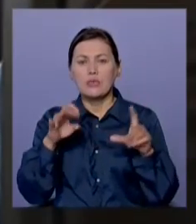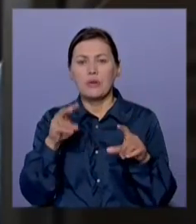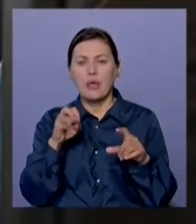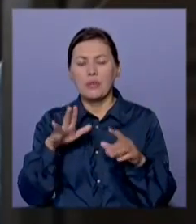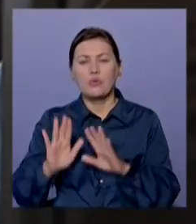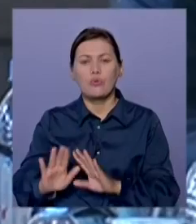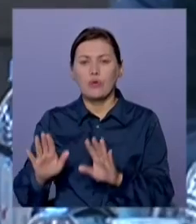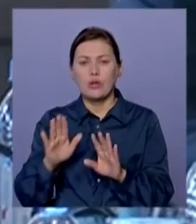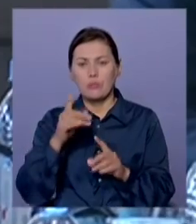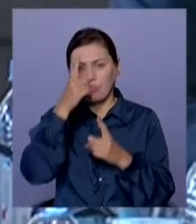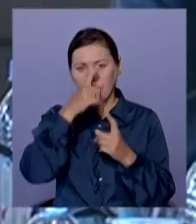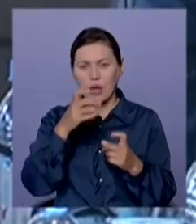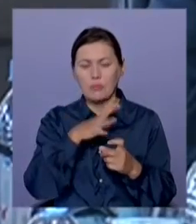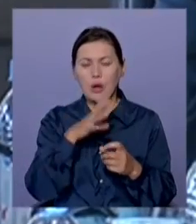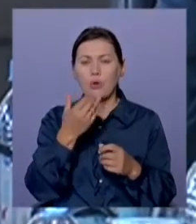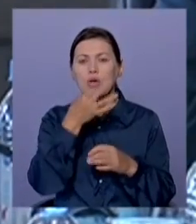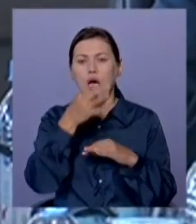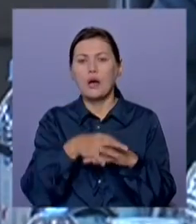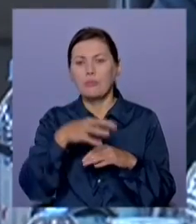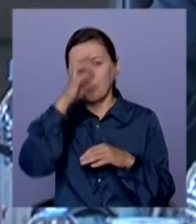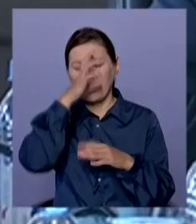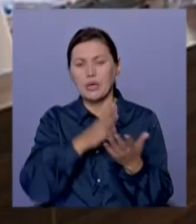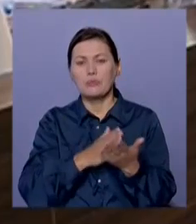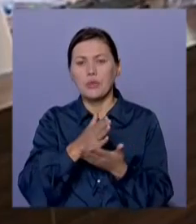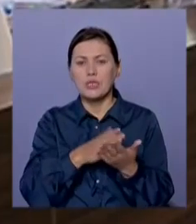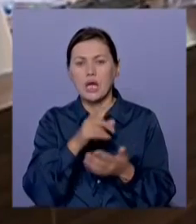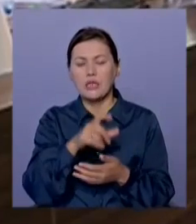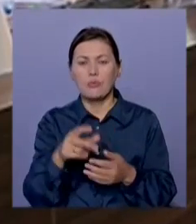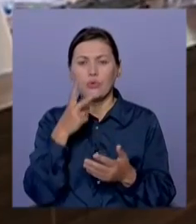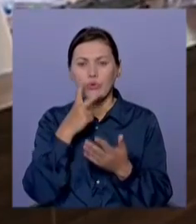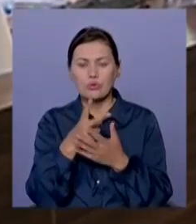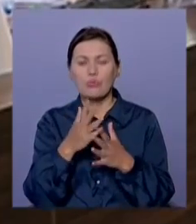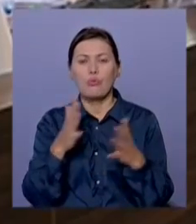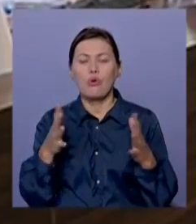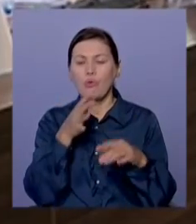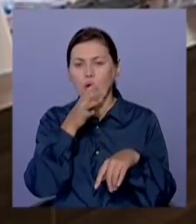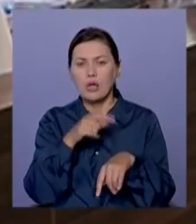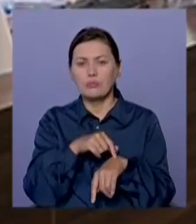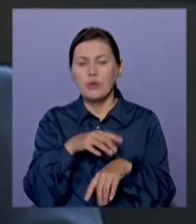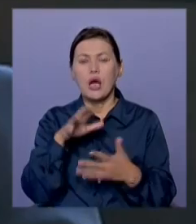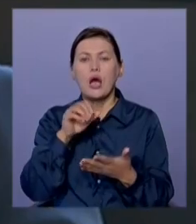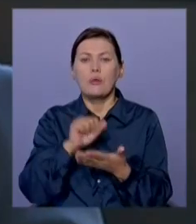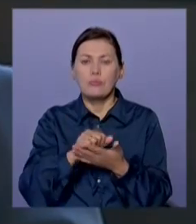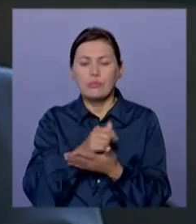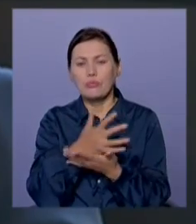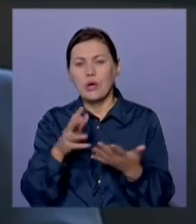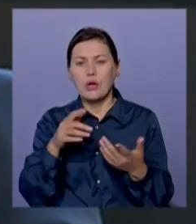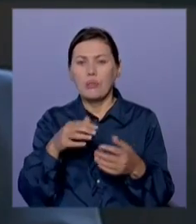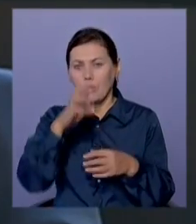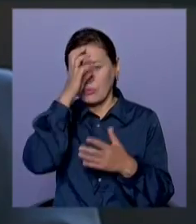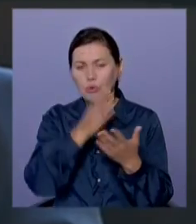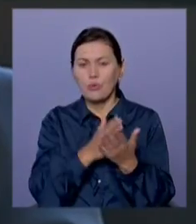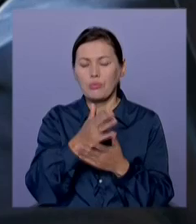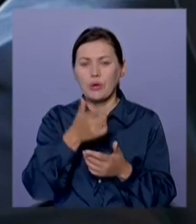басшысының орынбасары мәлімдеді. Оның айтуынша мемлекеттік қызметті көрсетудің тым көп уақытталуы қағазбастылық мемлекеттік